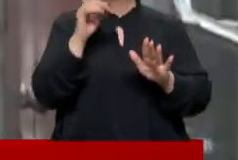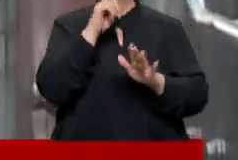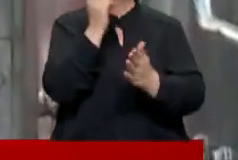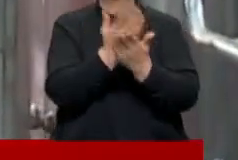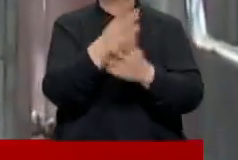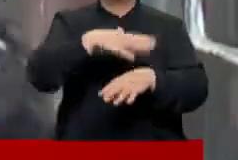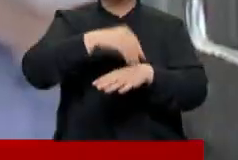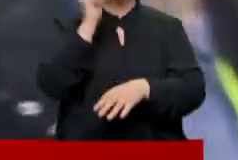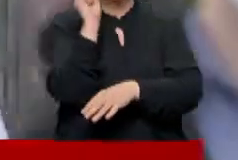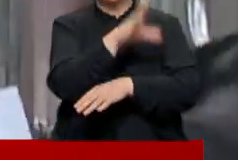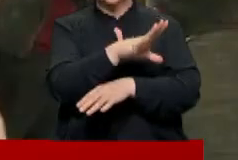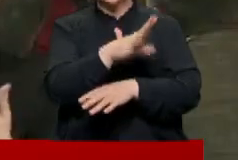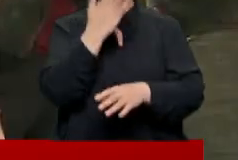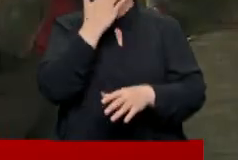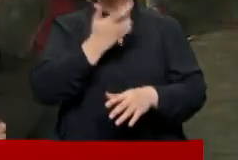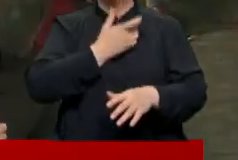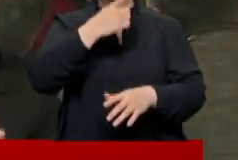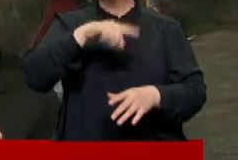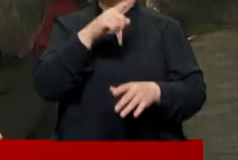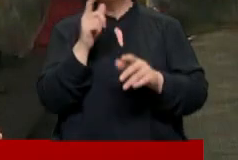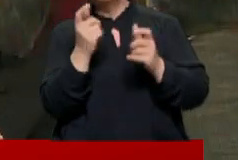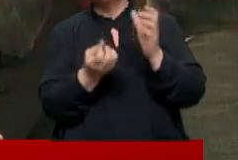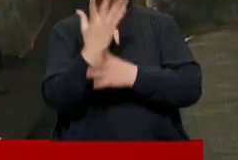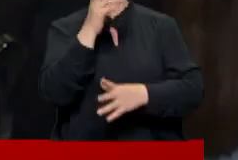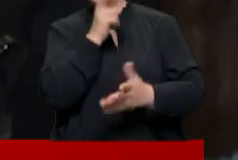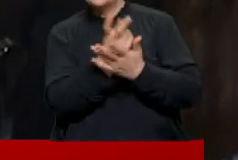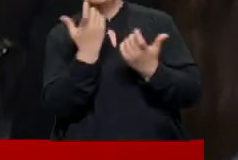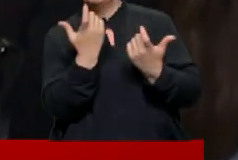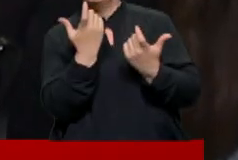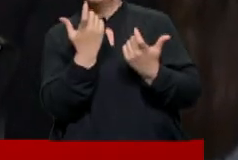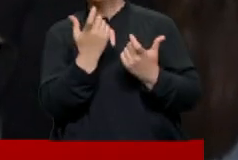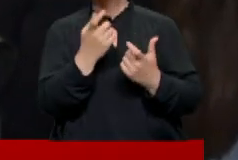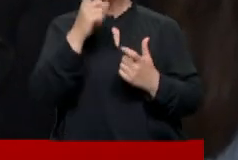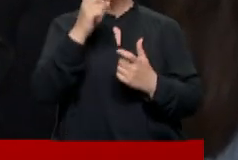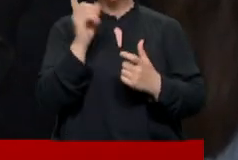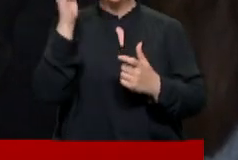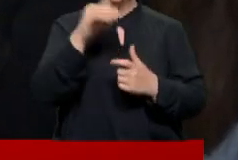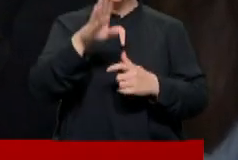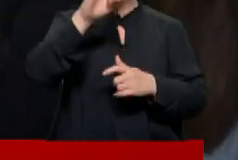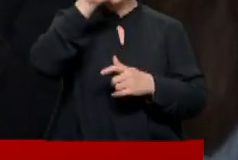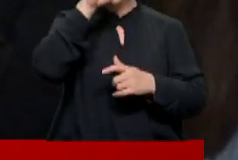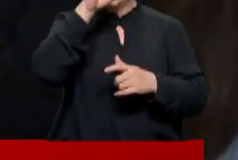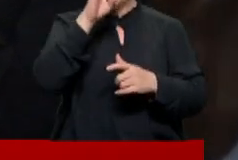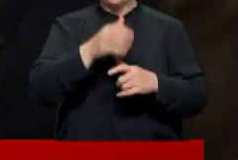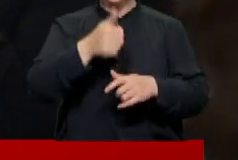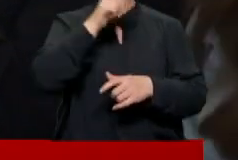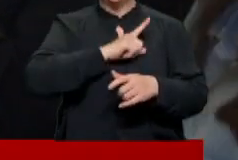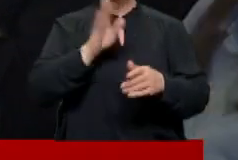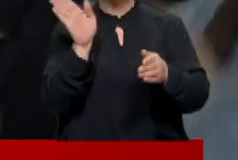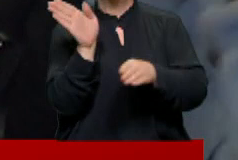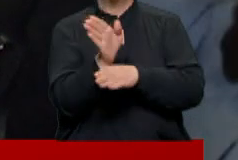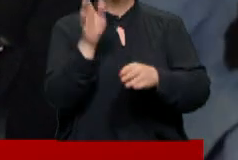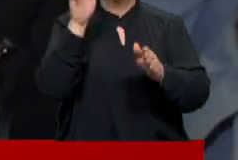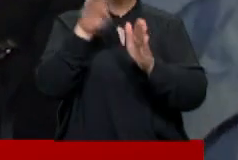Teklif komisyona gönderildi. Öğrencilerin gözü çıkacak kararda. Siz ilk geldiğinizde İstanbul Başkanlığı'na abonma indirimi